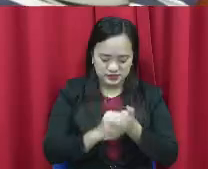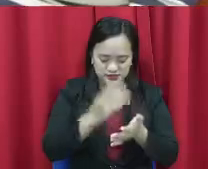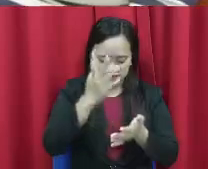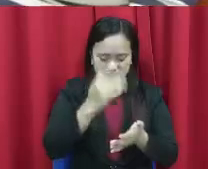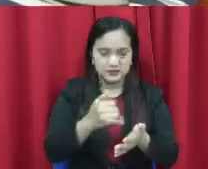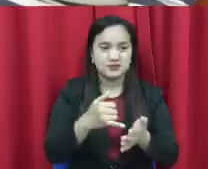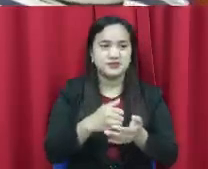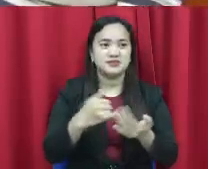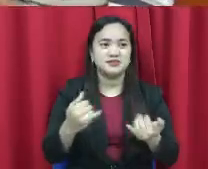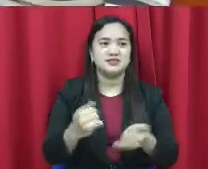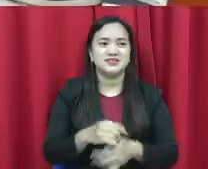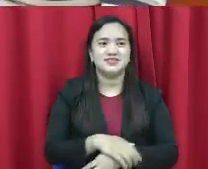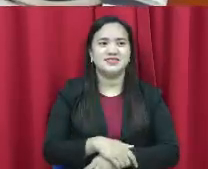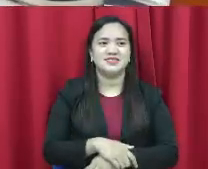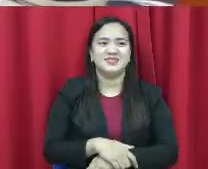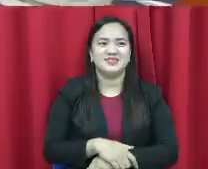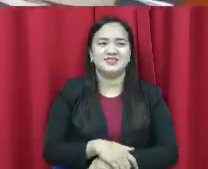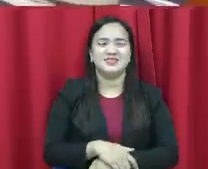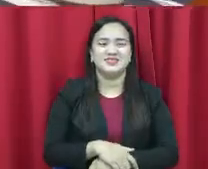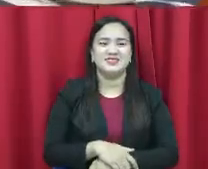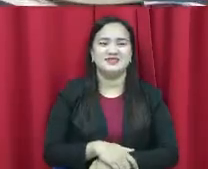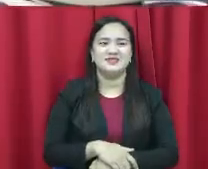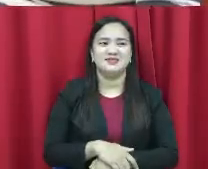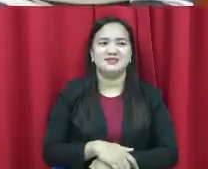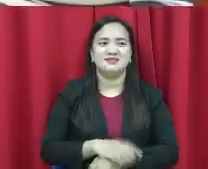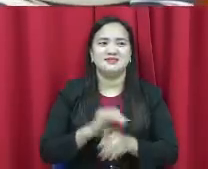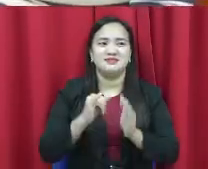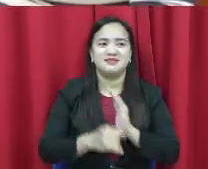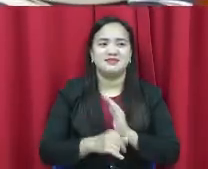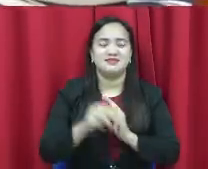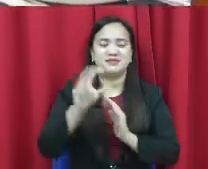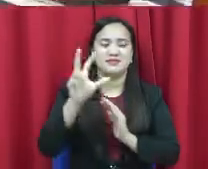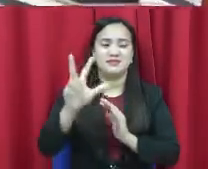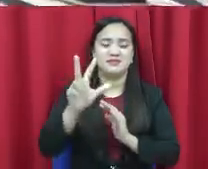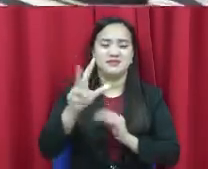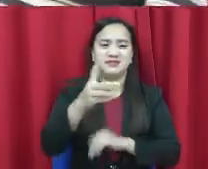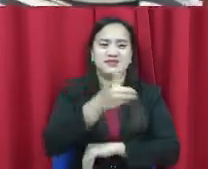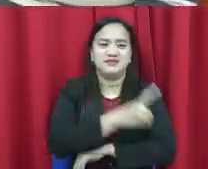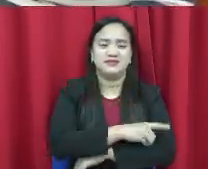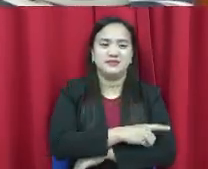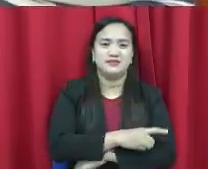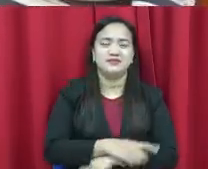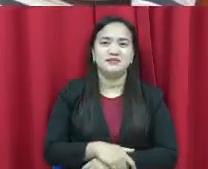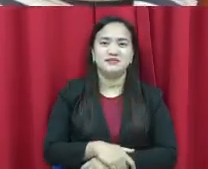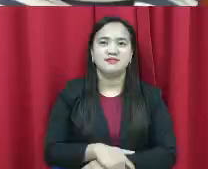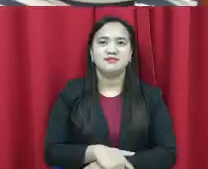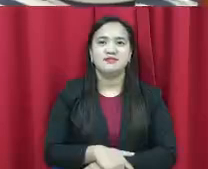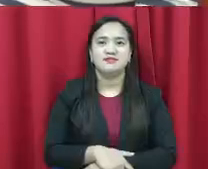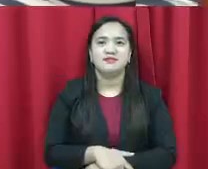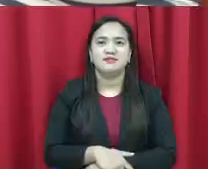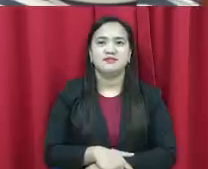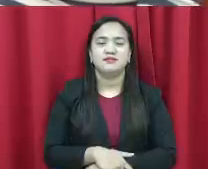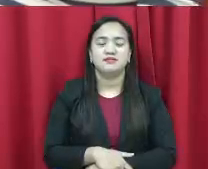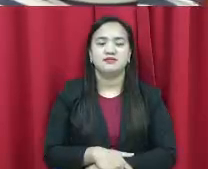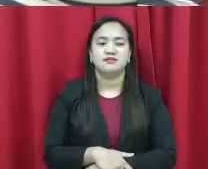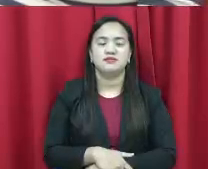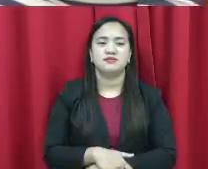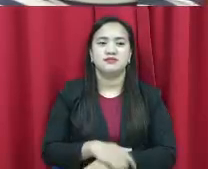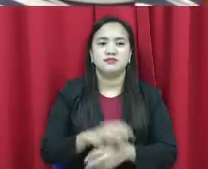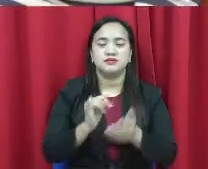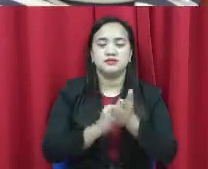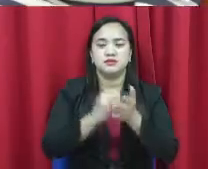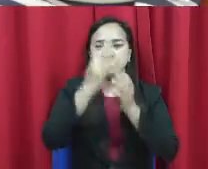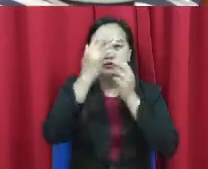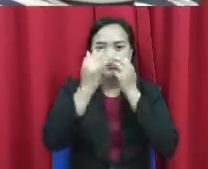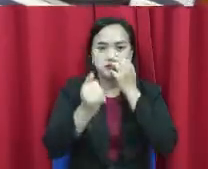ko Napakasaya ng Wednesday t tatlong araw lang to delikado ako nito buay Pero salamat sa biyahe ng Panginoon